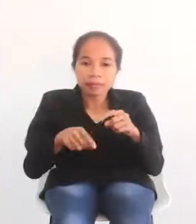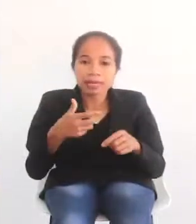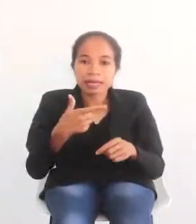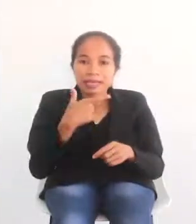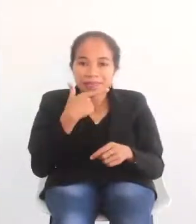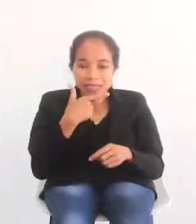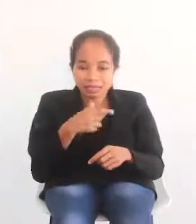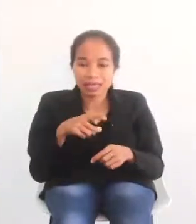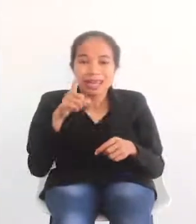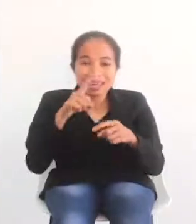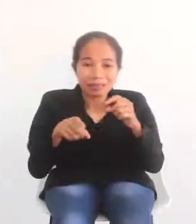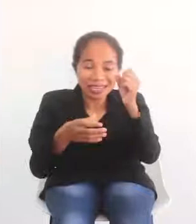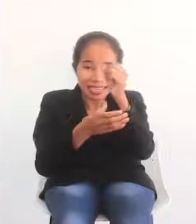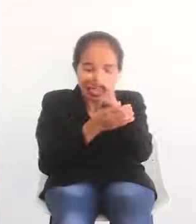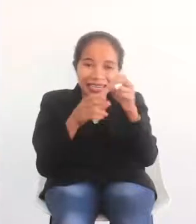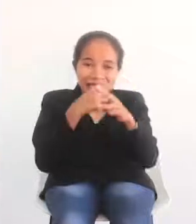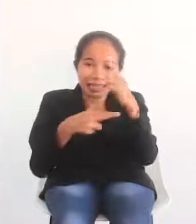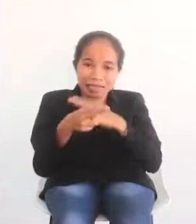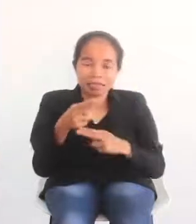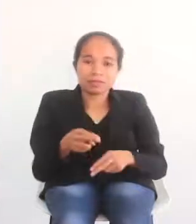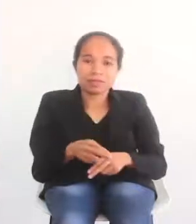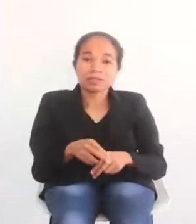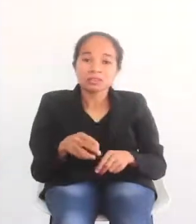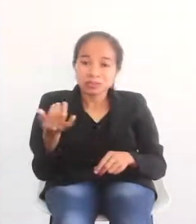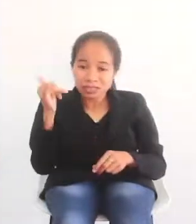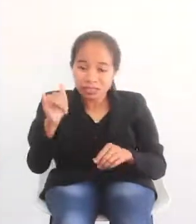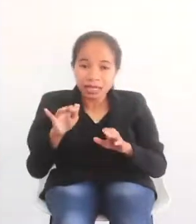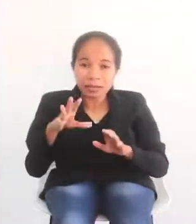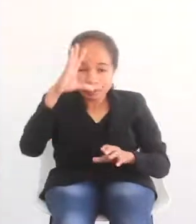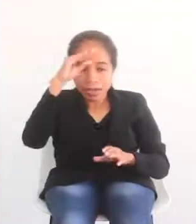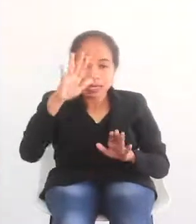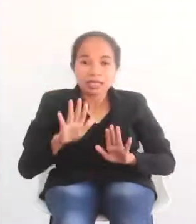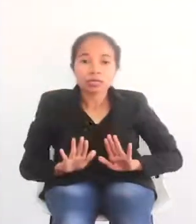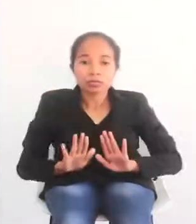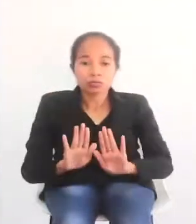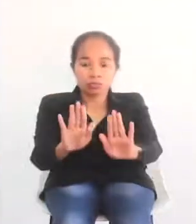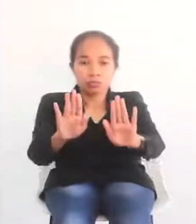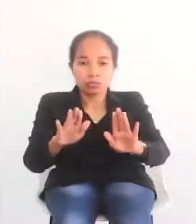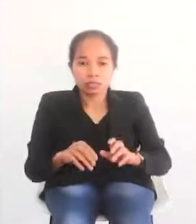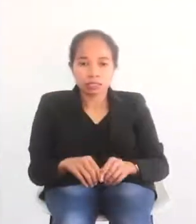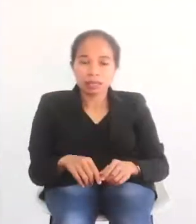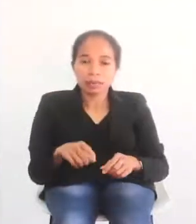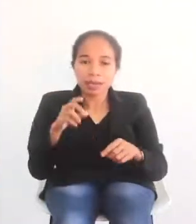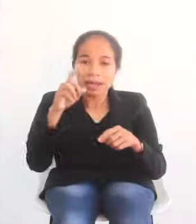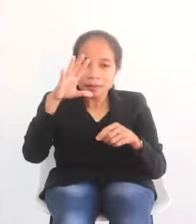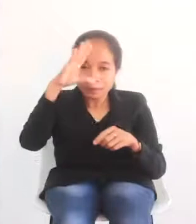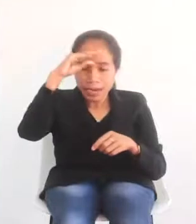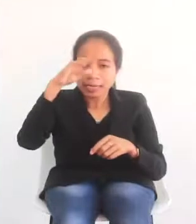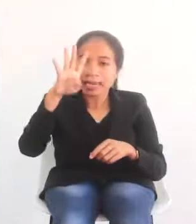kair liman. No sira dudunia. Hodi sira na inghat labele desconfia.